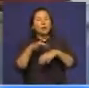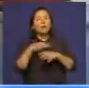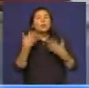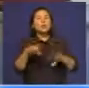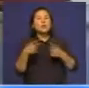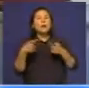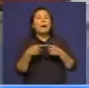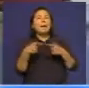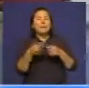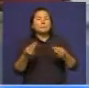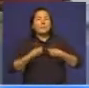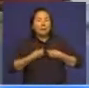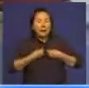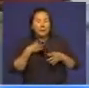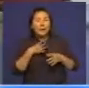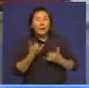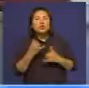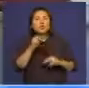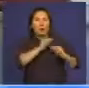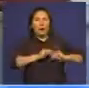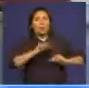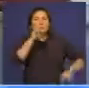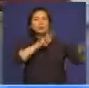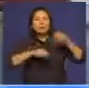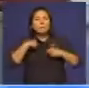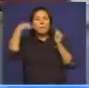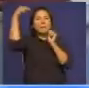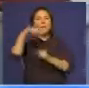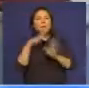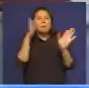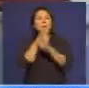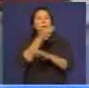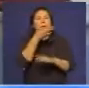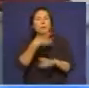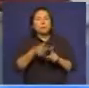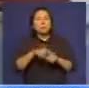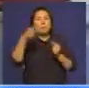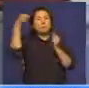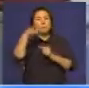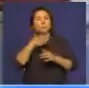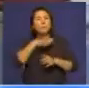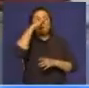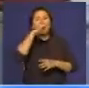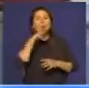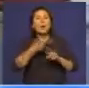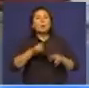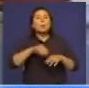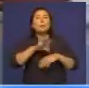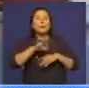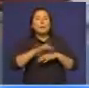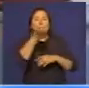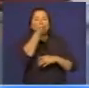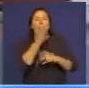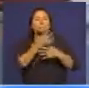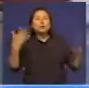поиски подходящей для меня работы. Мне нравится природа Кустанайского региона. Местный климат подходит моему отцу, который болеет.